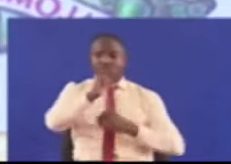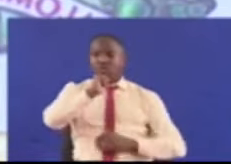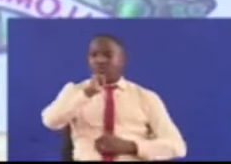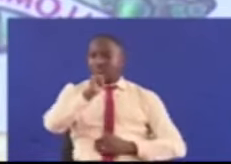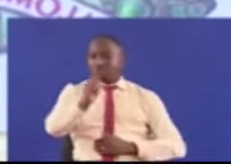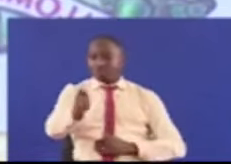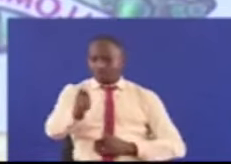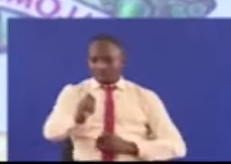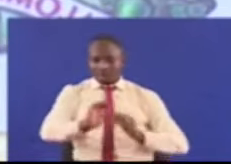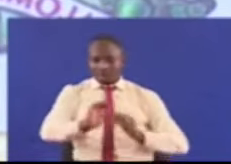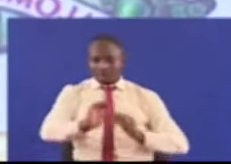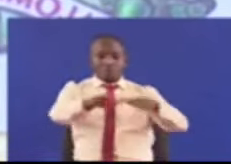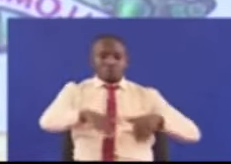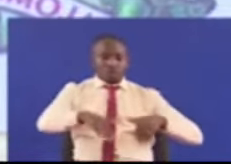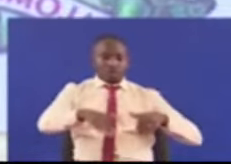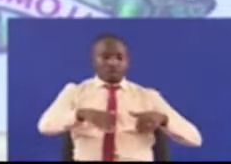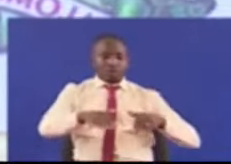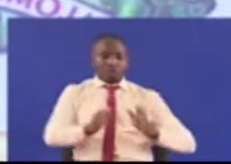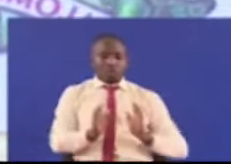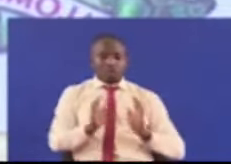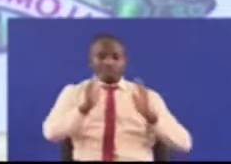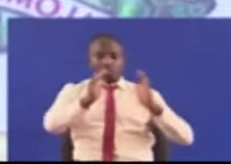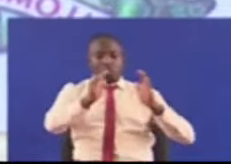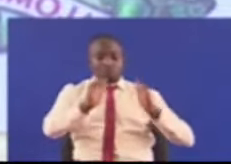wa Bunge la Jamhuri ya Muungano wa Tanzania.